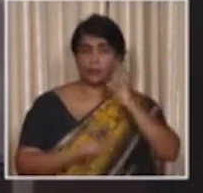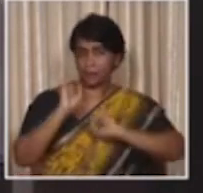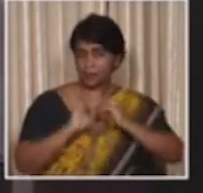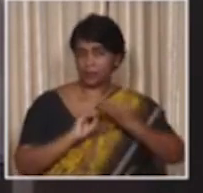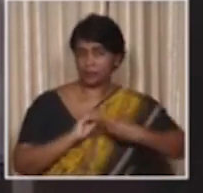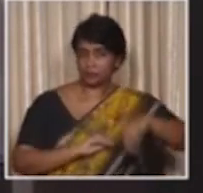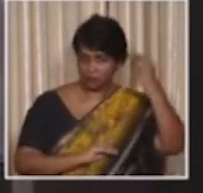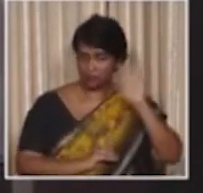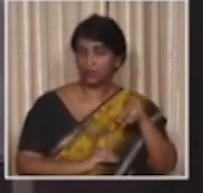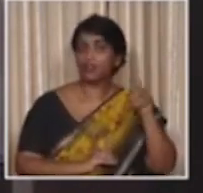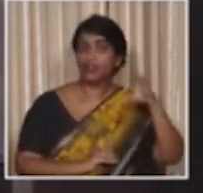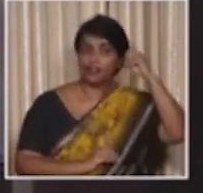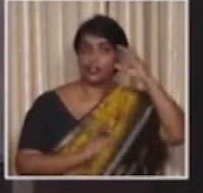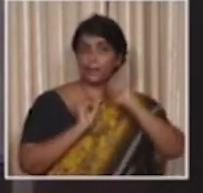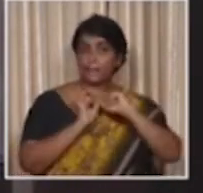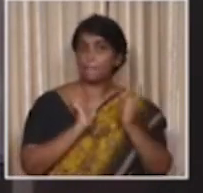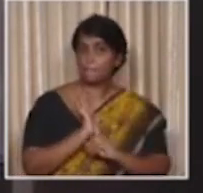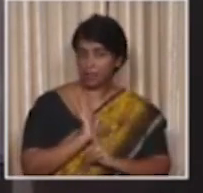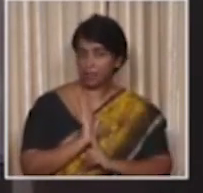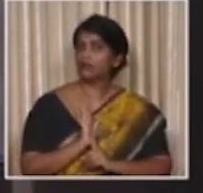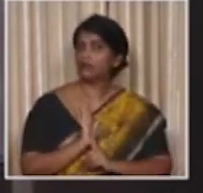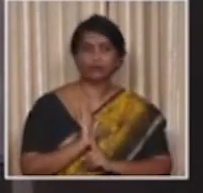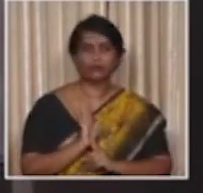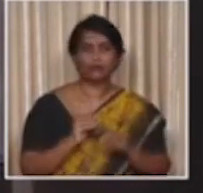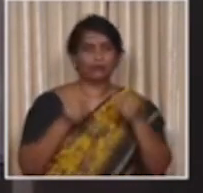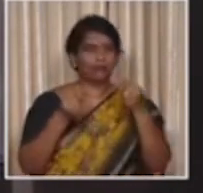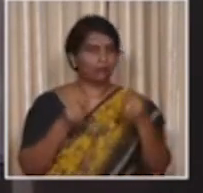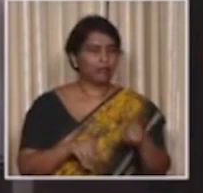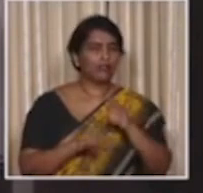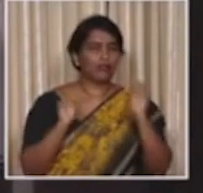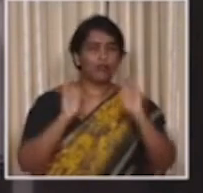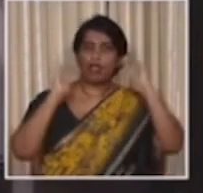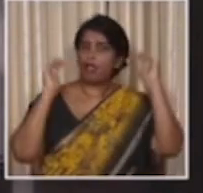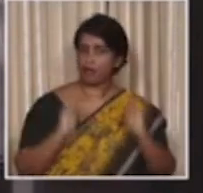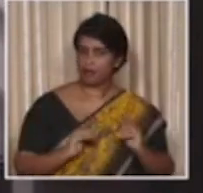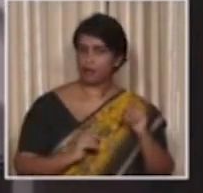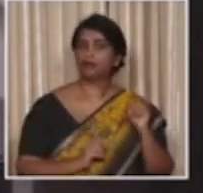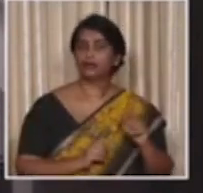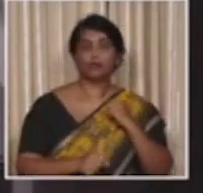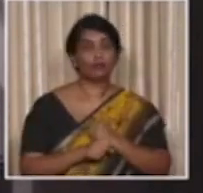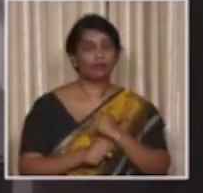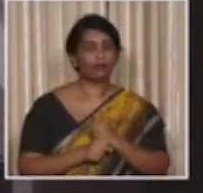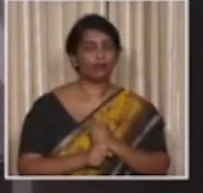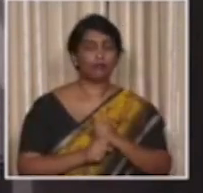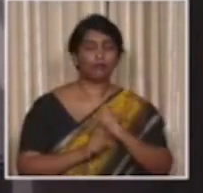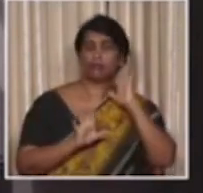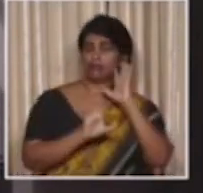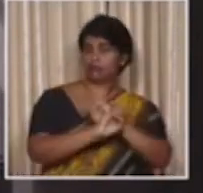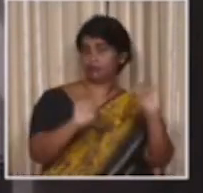100%-500%කින් වැඩි කරපු විදුලි බිල ඉතාමත්ම සුළු සොච්චමකින් අඩු කරලා රජයේ ලොකුවට අඬ බෙර